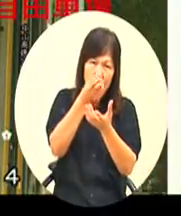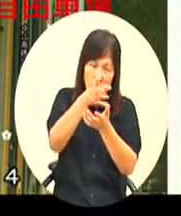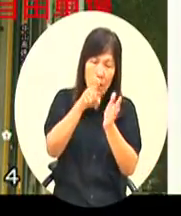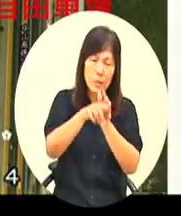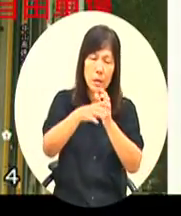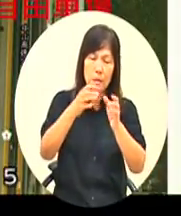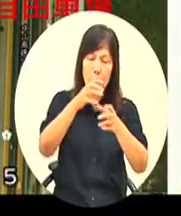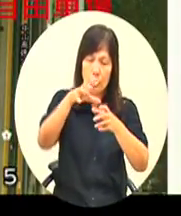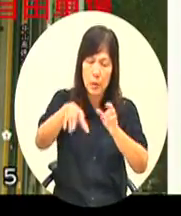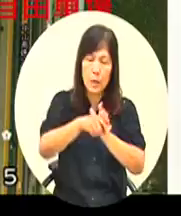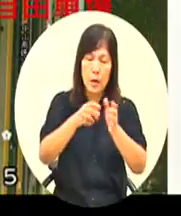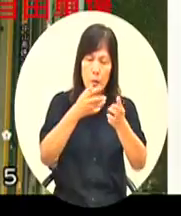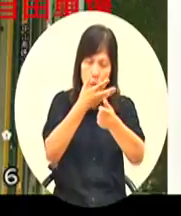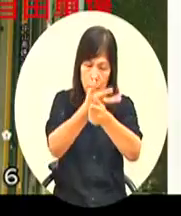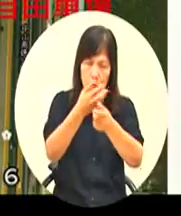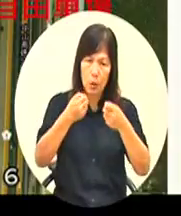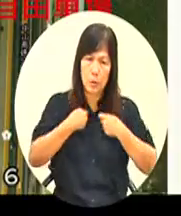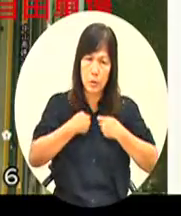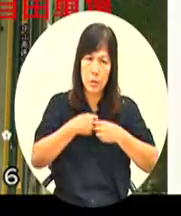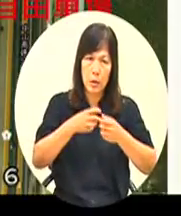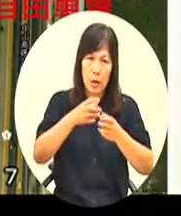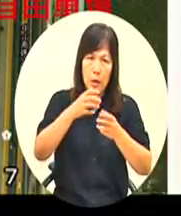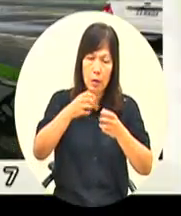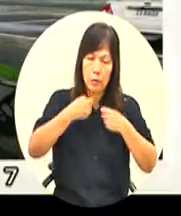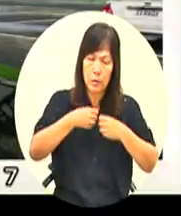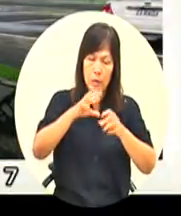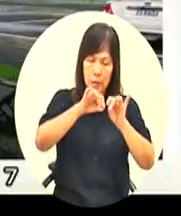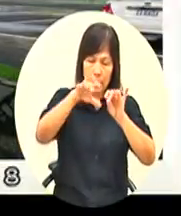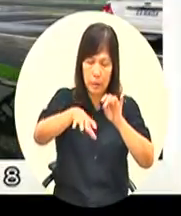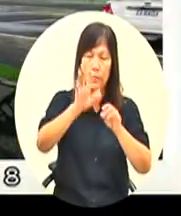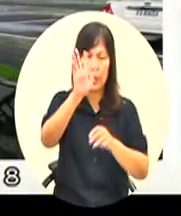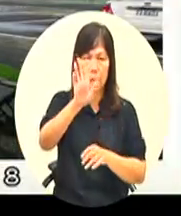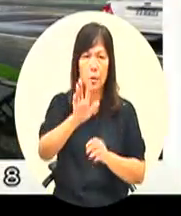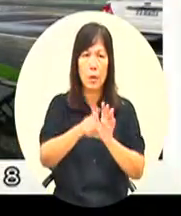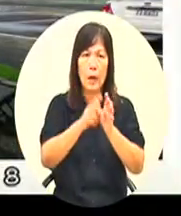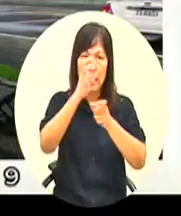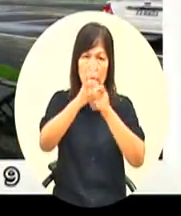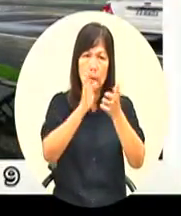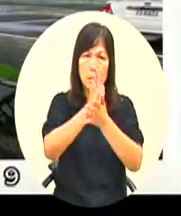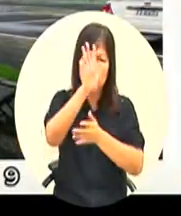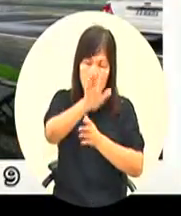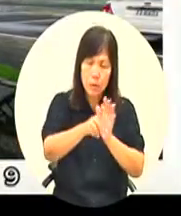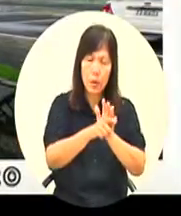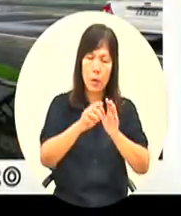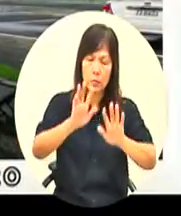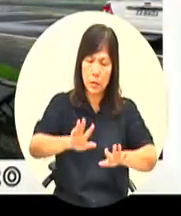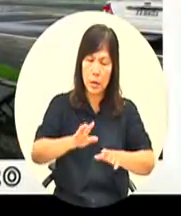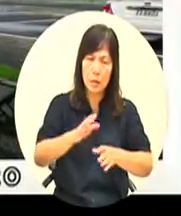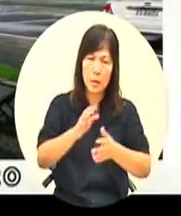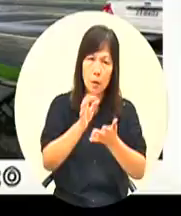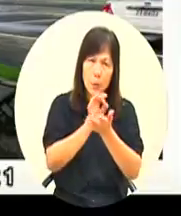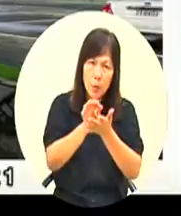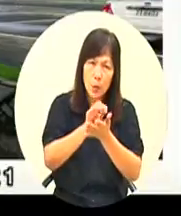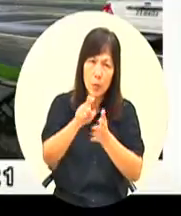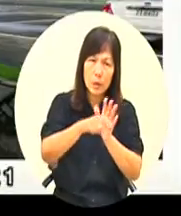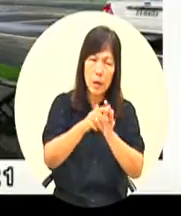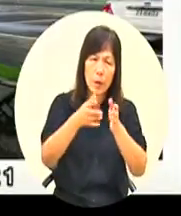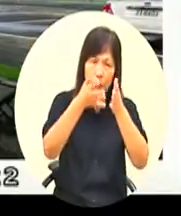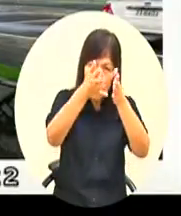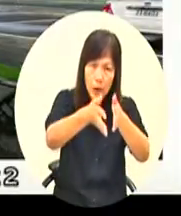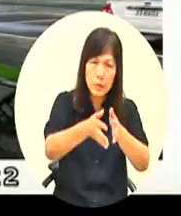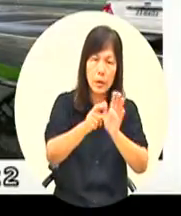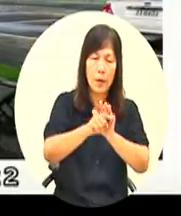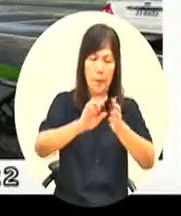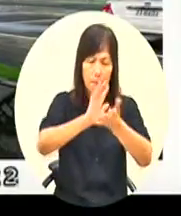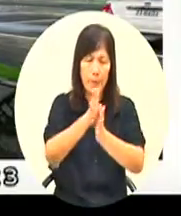些训练选手所建的一个场地哈，那经过30年后，我们现在所使用的一个方向可能会